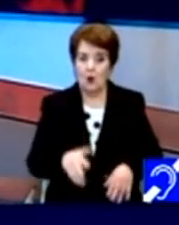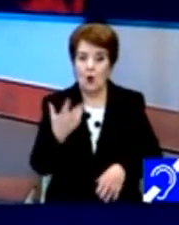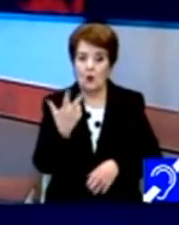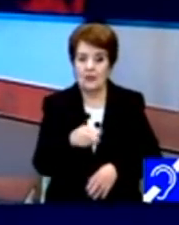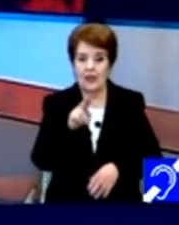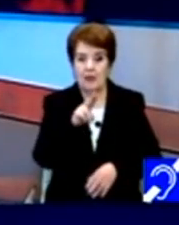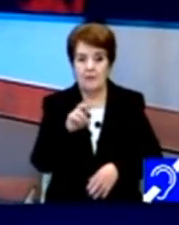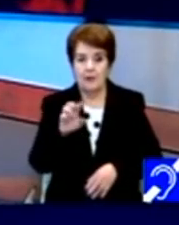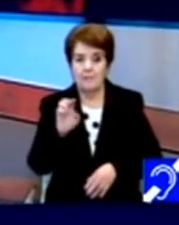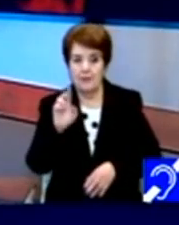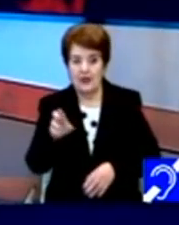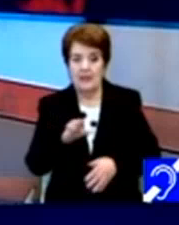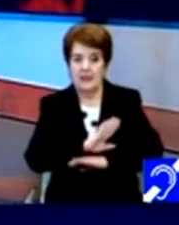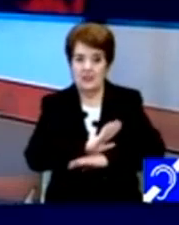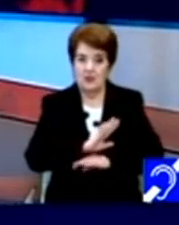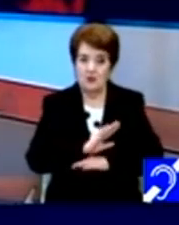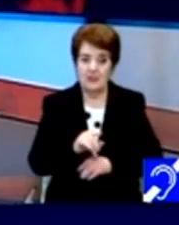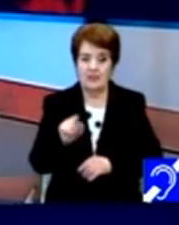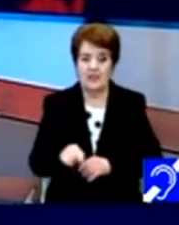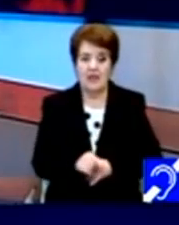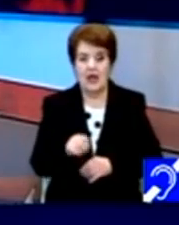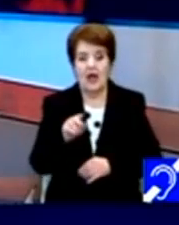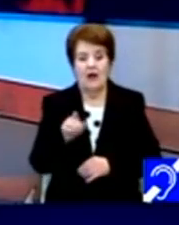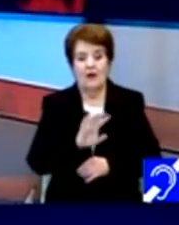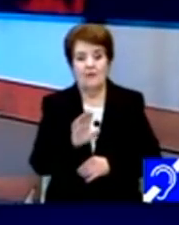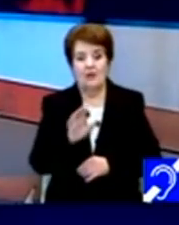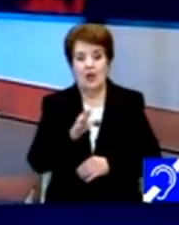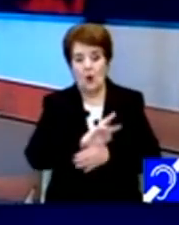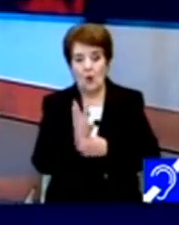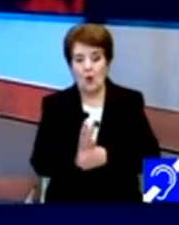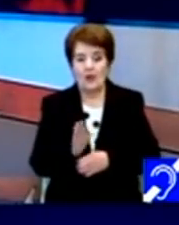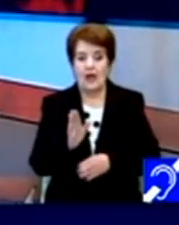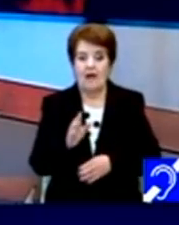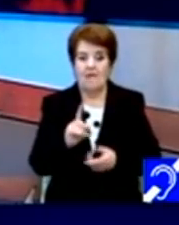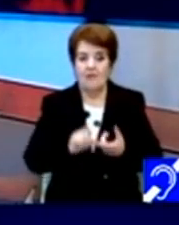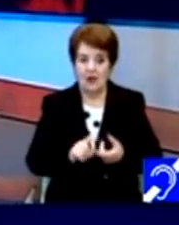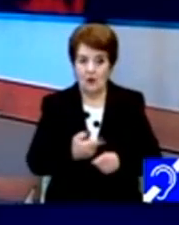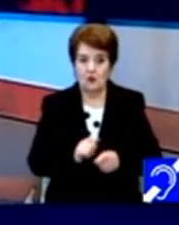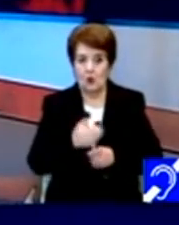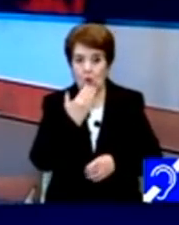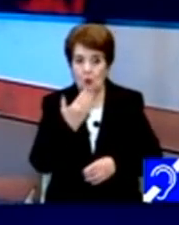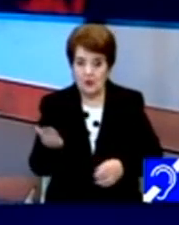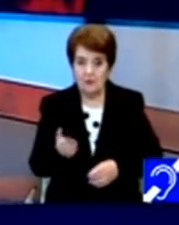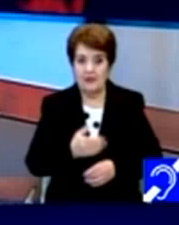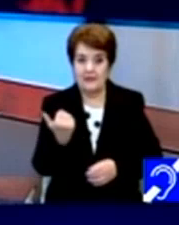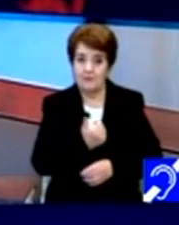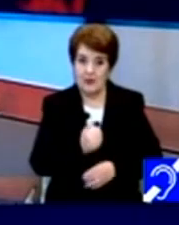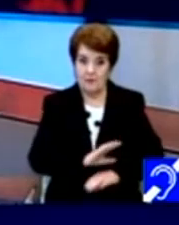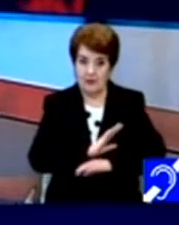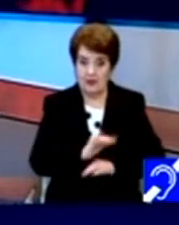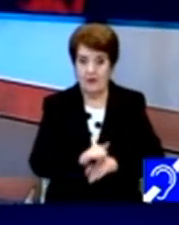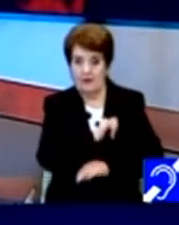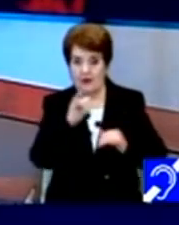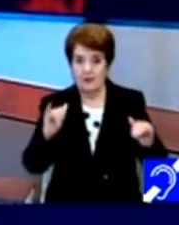3 în lume după numărul de decese provocate de noul coronavirus. S-a mai precizat că în ultima săptămână numărul deceselor a crescut cu